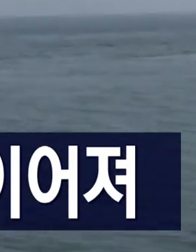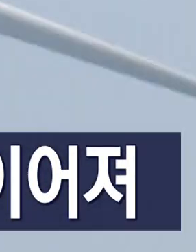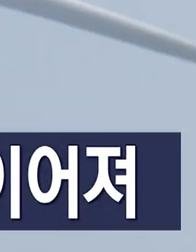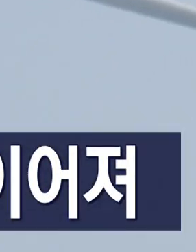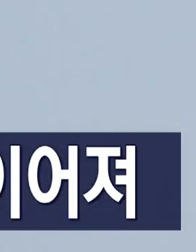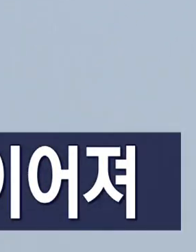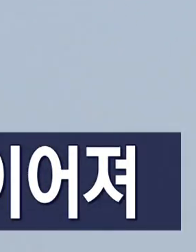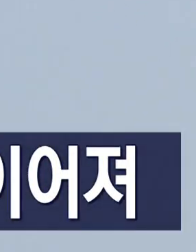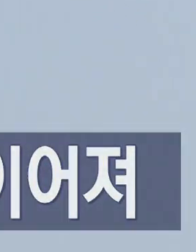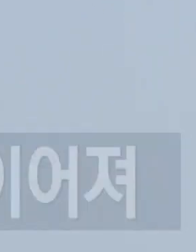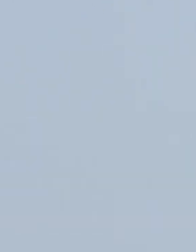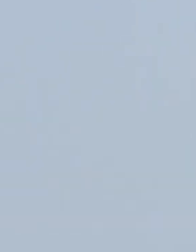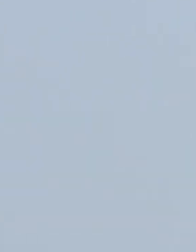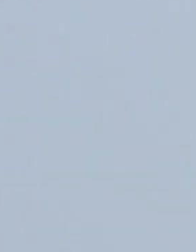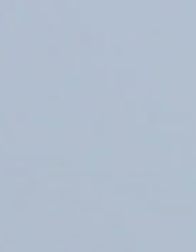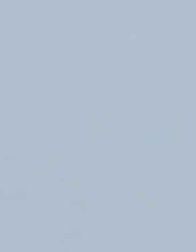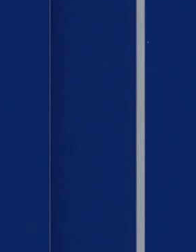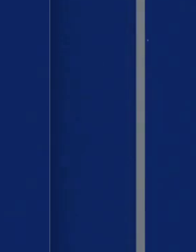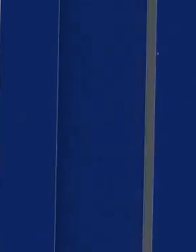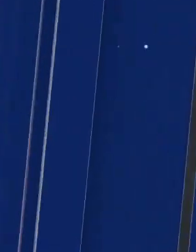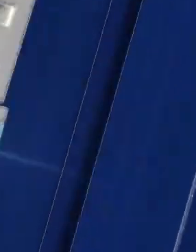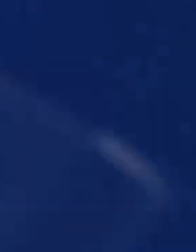대책은 무엇인지 질문이 쏟아졌습니다.